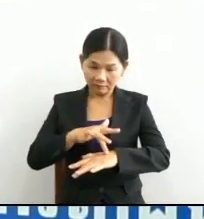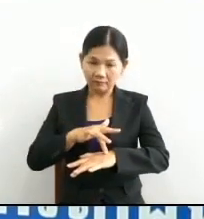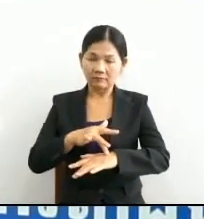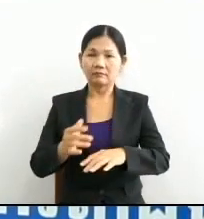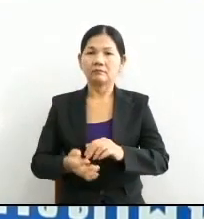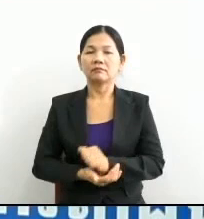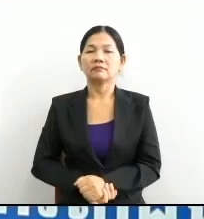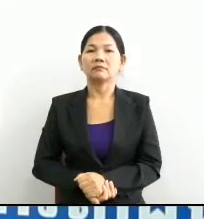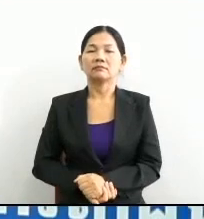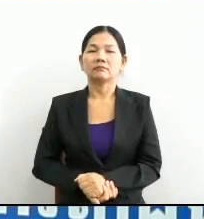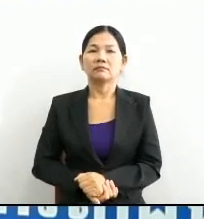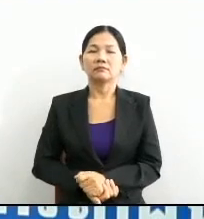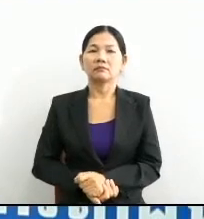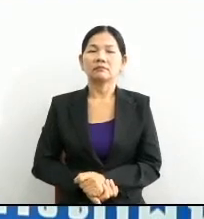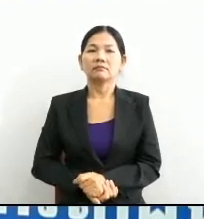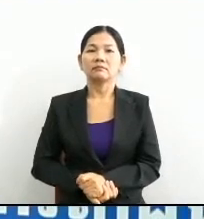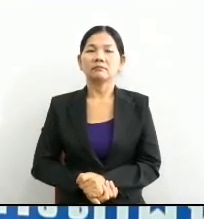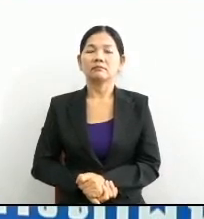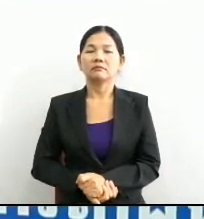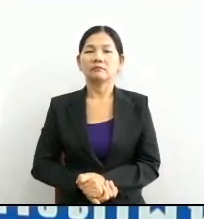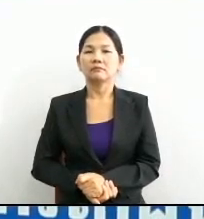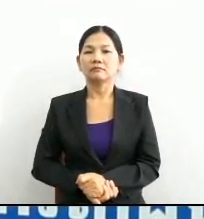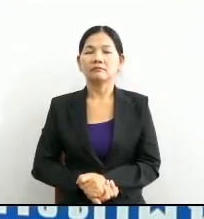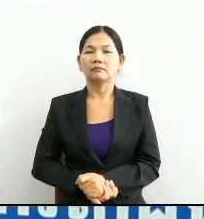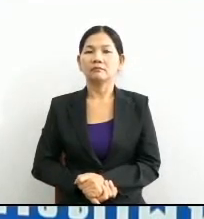đài ba nâng